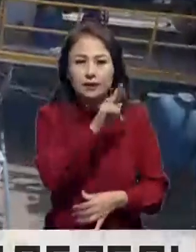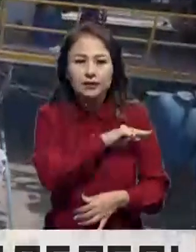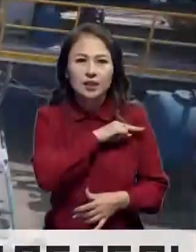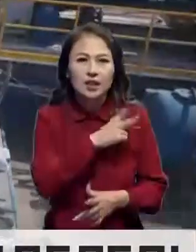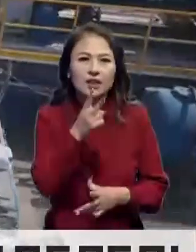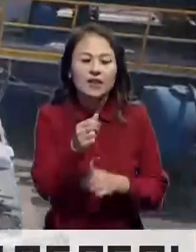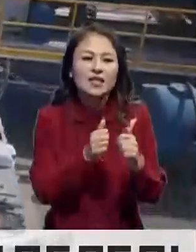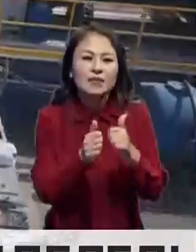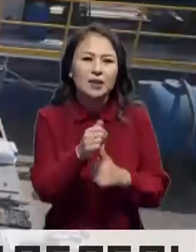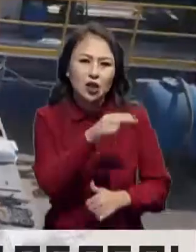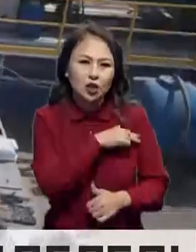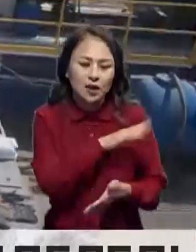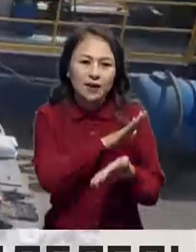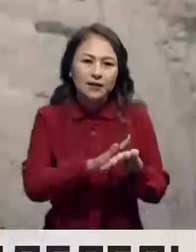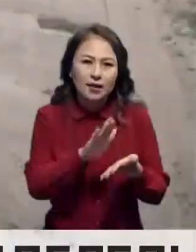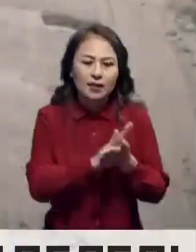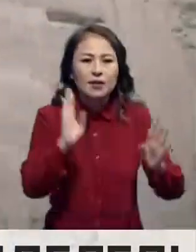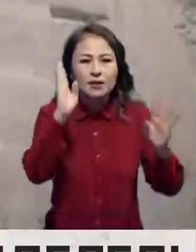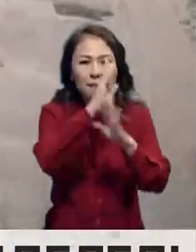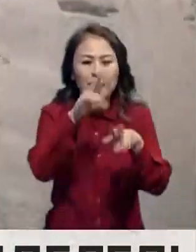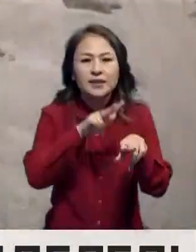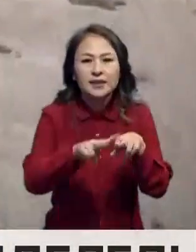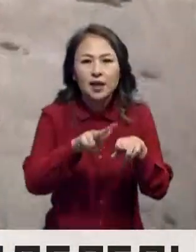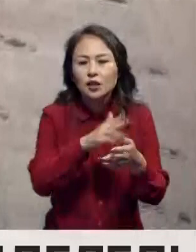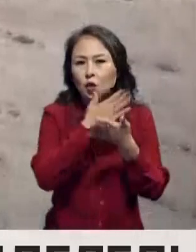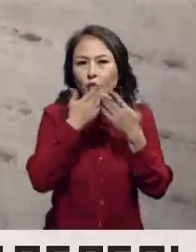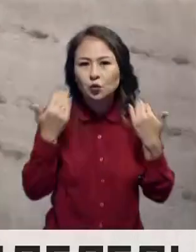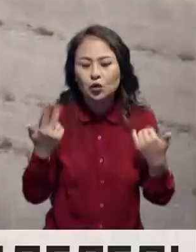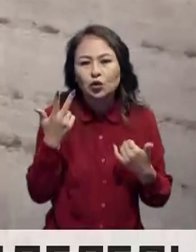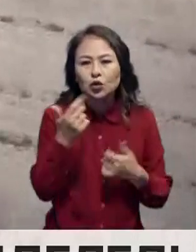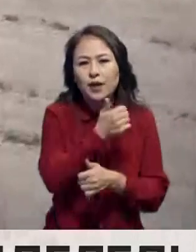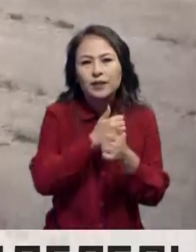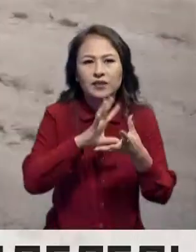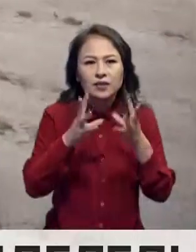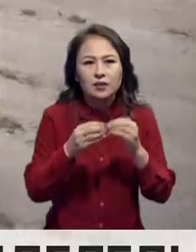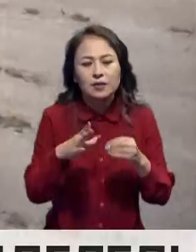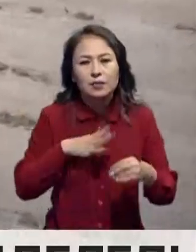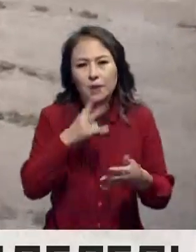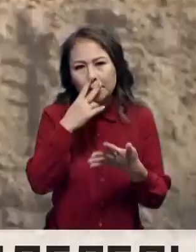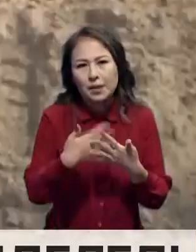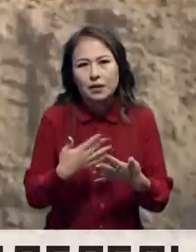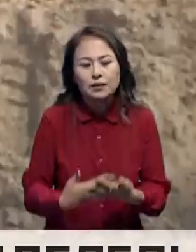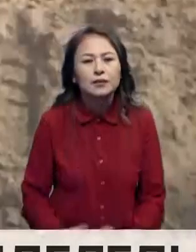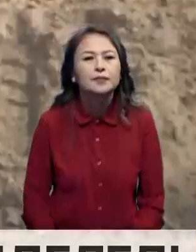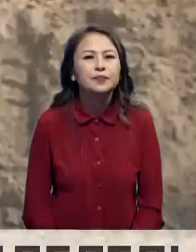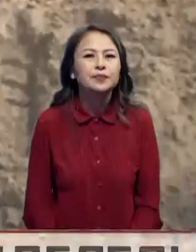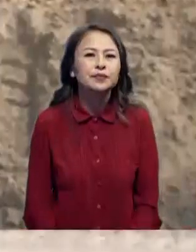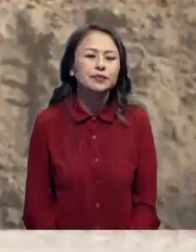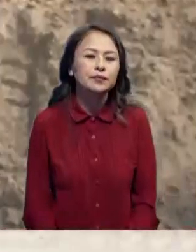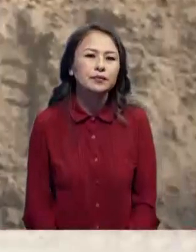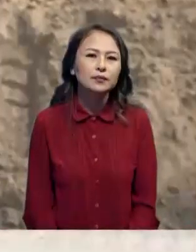ауысыммен жүріп жатыр. Тазаланған топырақтың табиғатқа зияны жоқтығын үш тәуелсіз зертхананың сараптамасы көрсеткен. Қазір енді меморандум